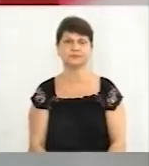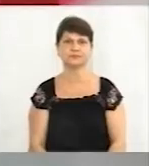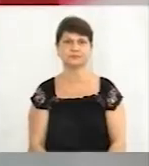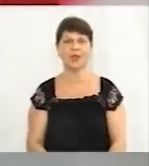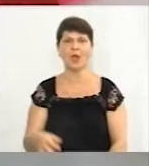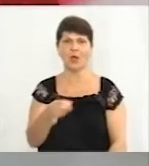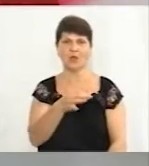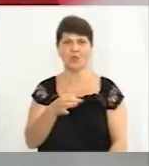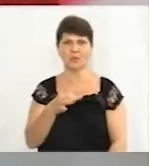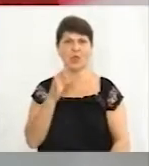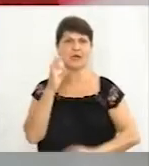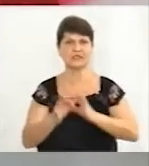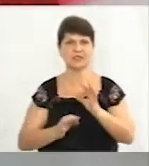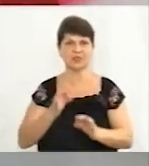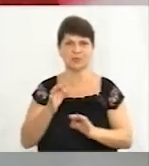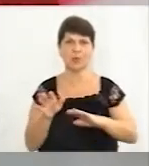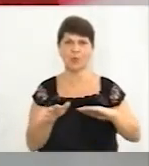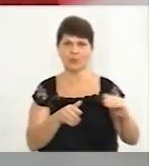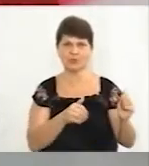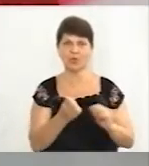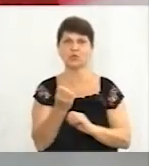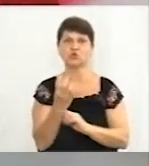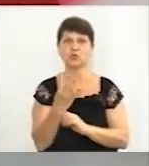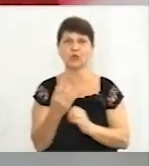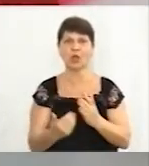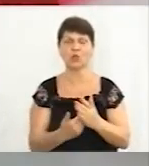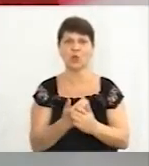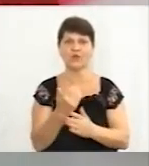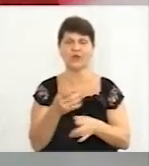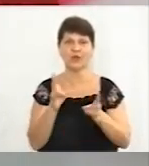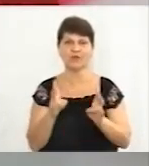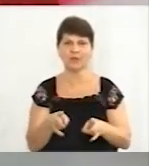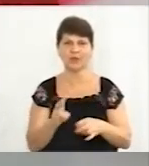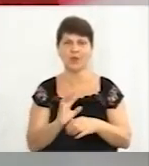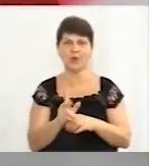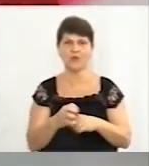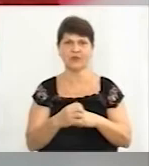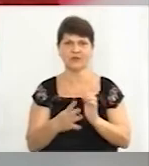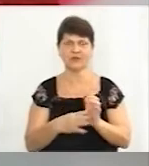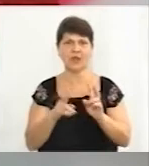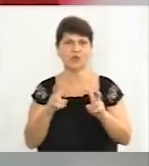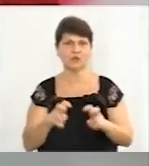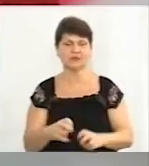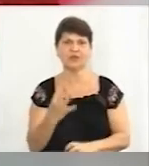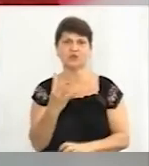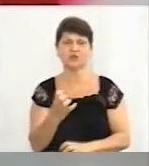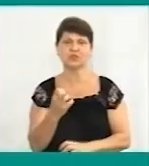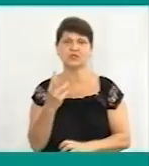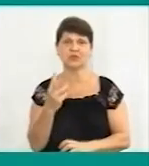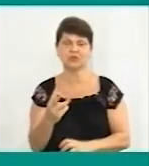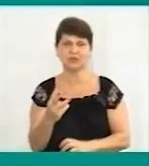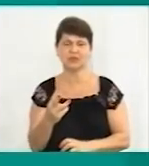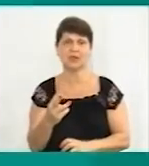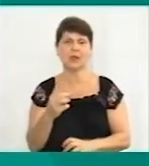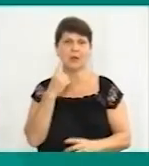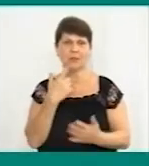В області за добу, що минула, маємо 14 нових випадків COVID-19. Досліджено 403 зразки матеріалів від осіб із